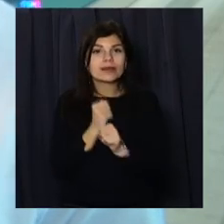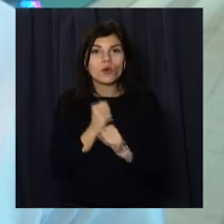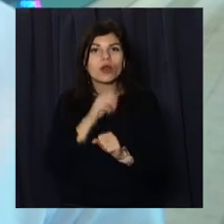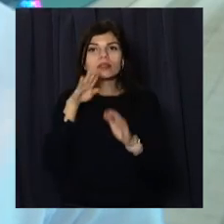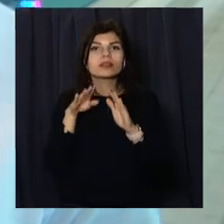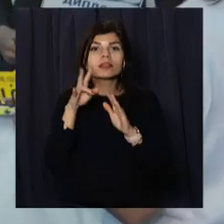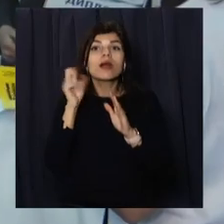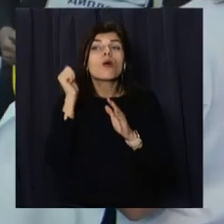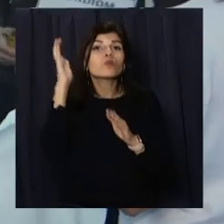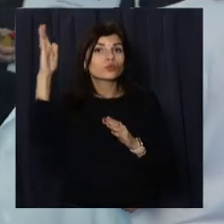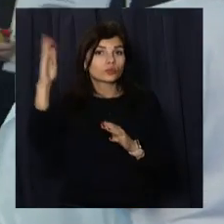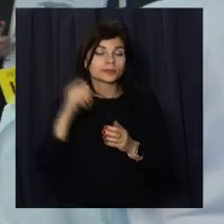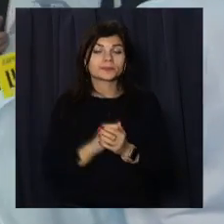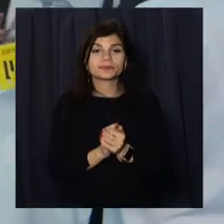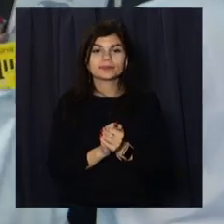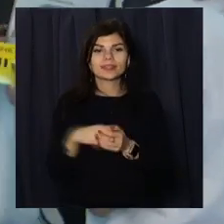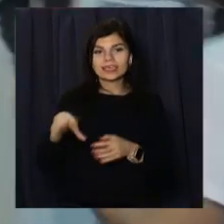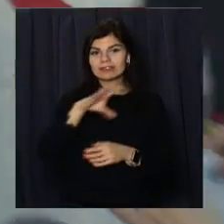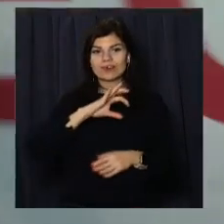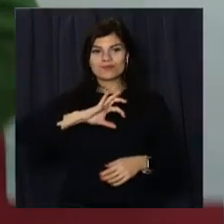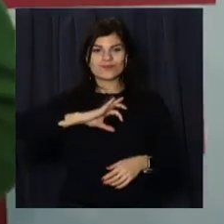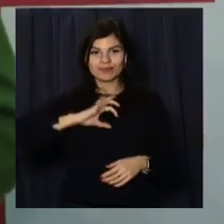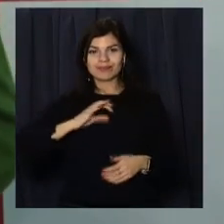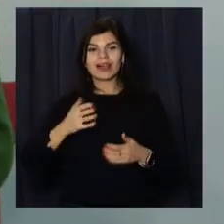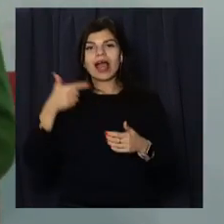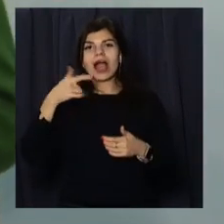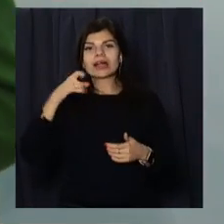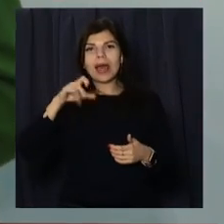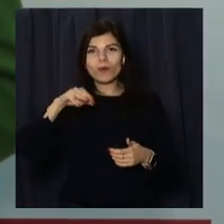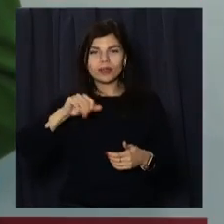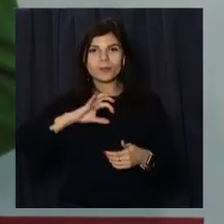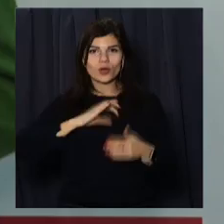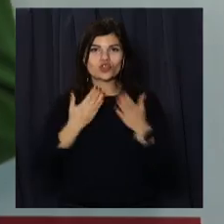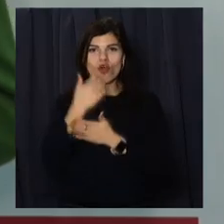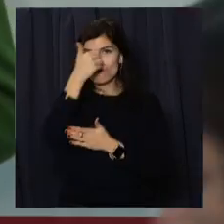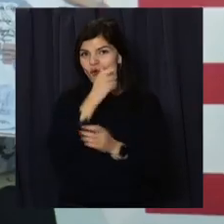на дальнейшее. Усі переможці і призери змагань отримали грамоти, медалі й